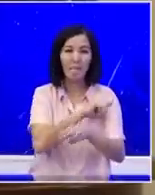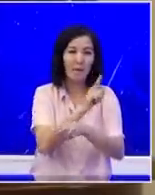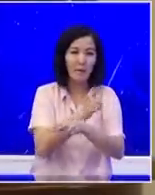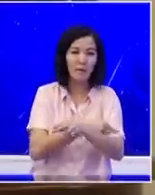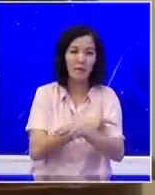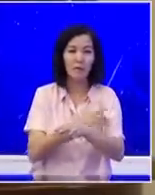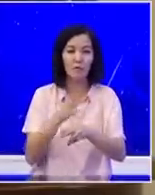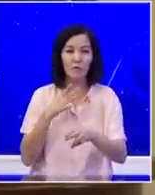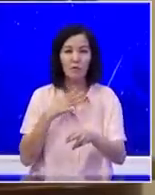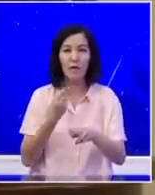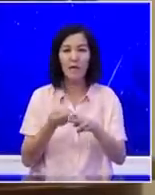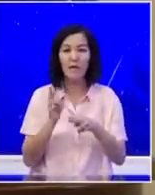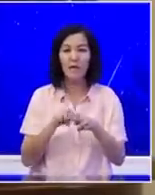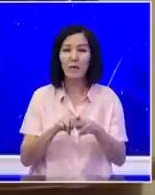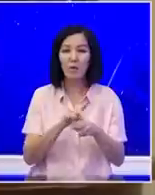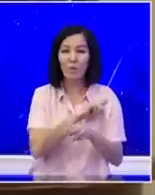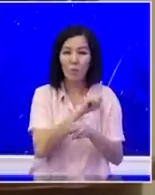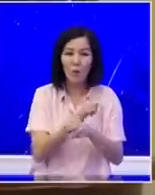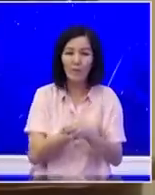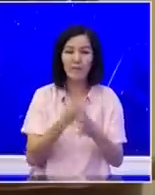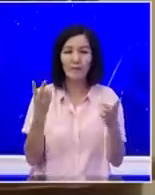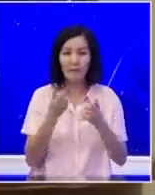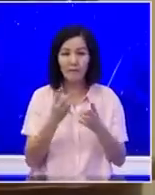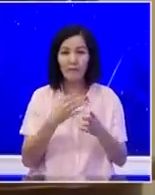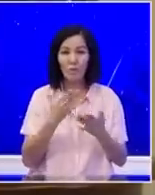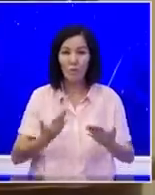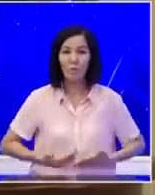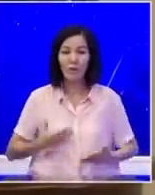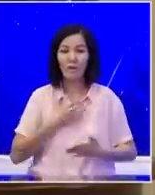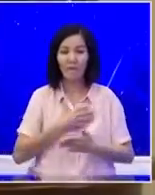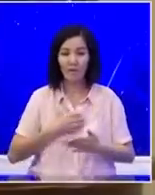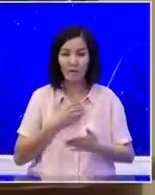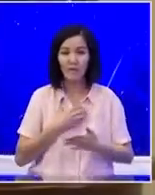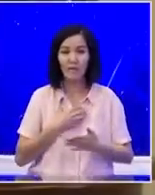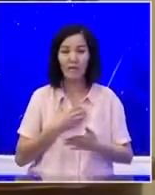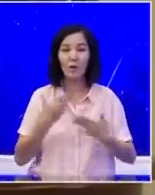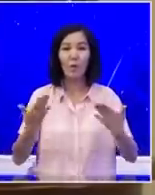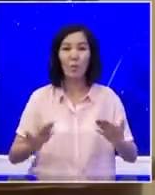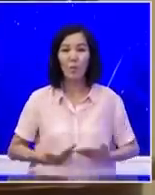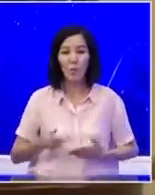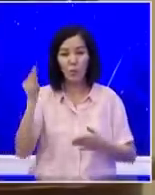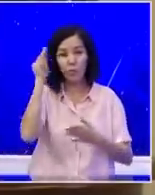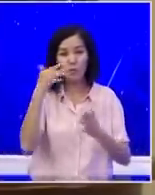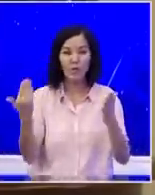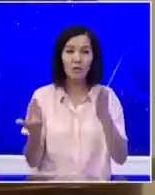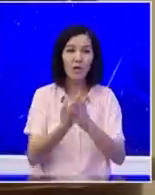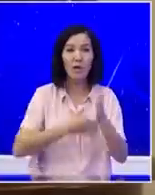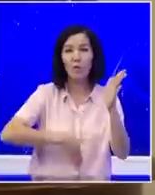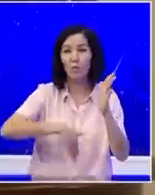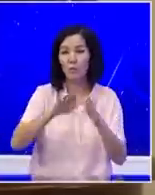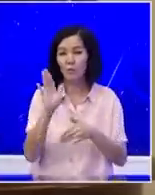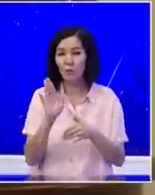ең қарулы қуат көзі. Сондықтан оқытудың жаңа сапасына қол жеткізе